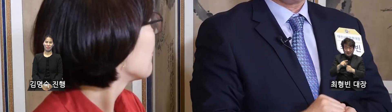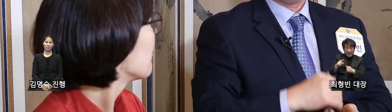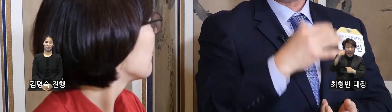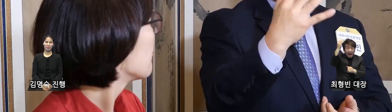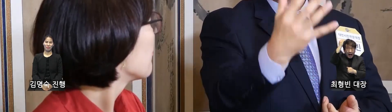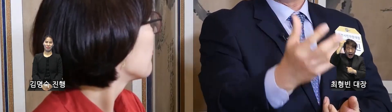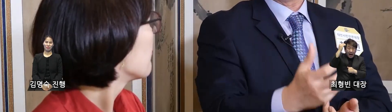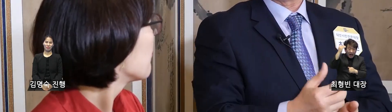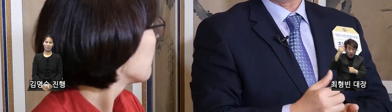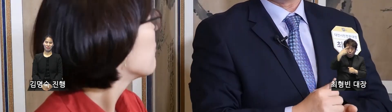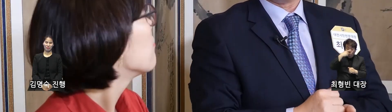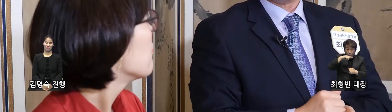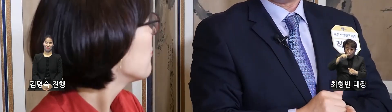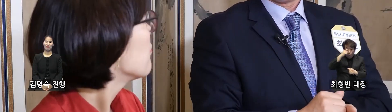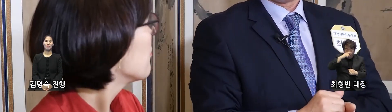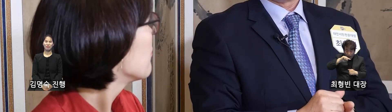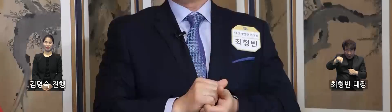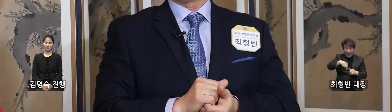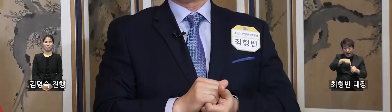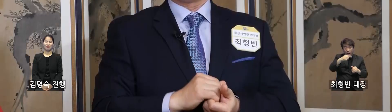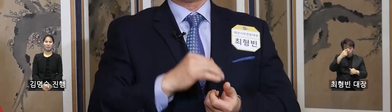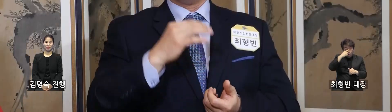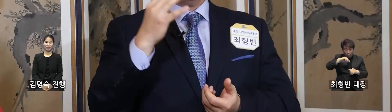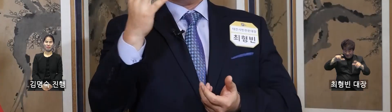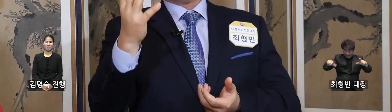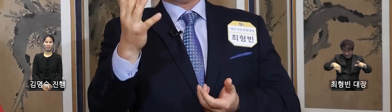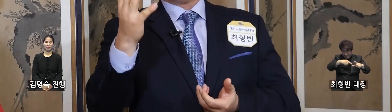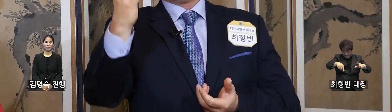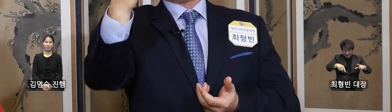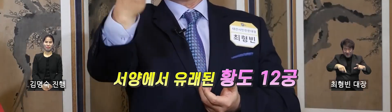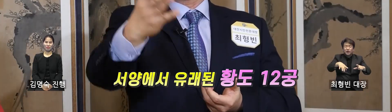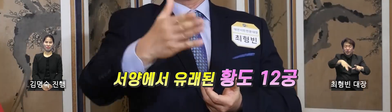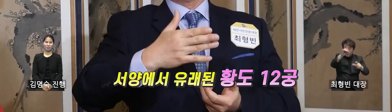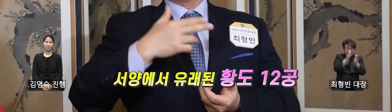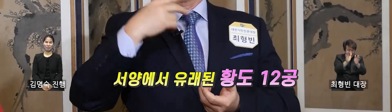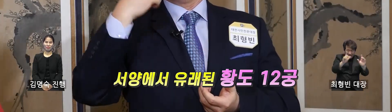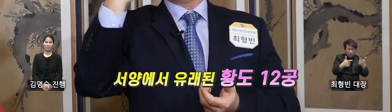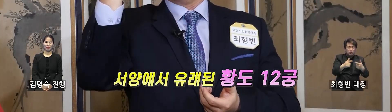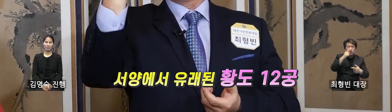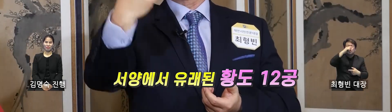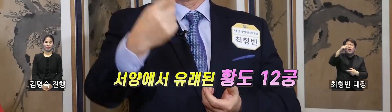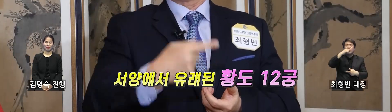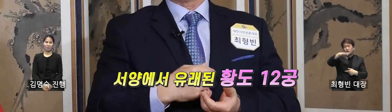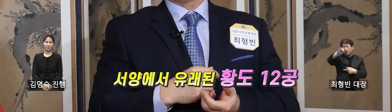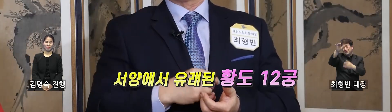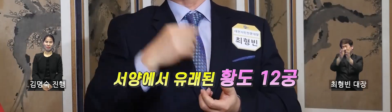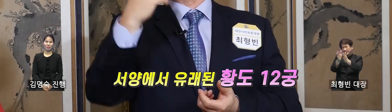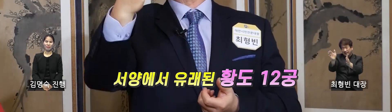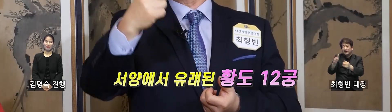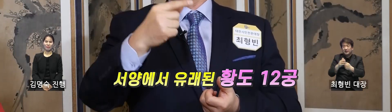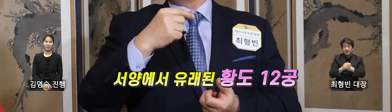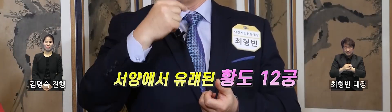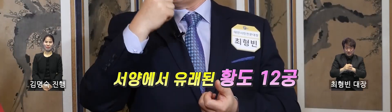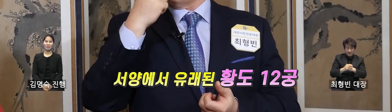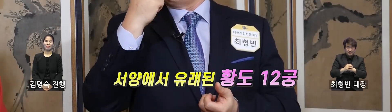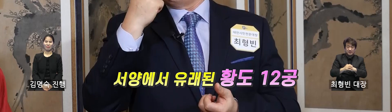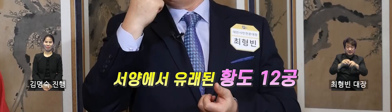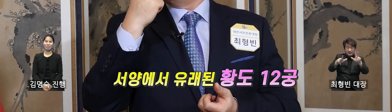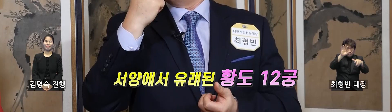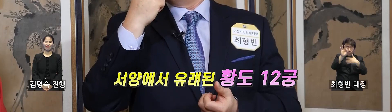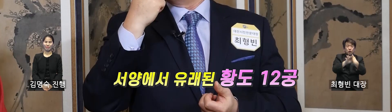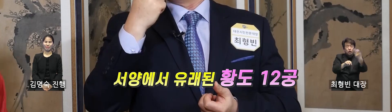된게 아니고 사회에서 이렇게 됐습니다 그래서 이제 그 사랑이 지금 황도 12궁 위에 있는 12개의 별자리가 다 사용 * 자